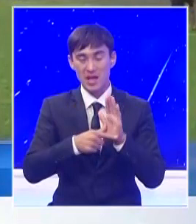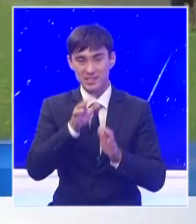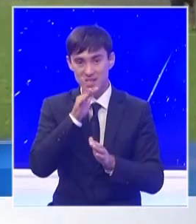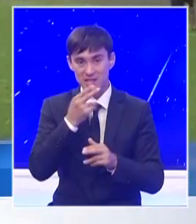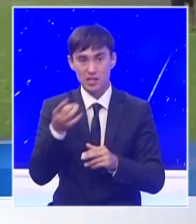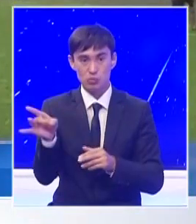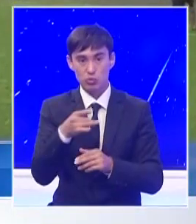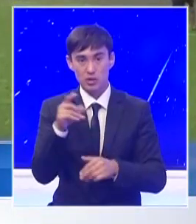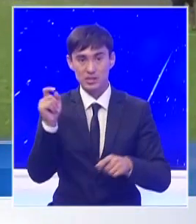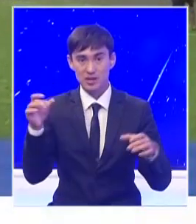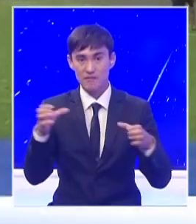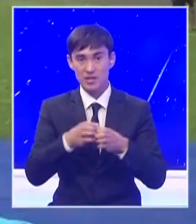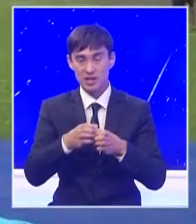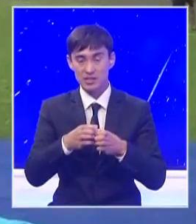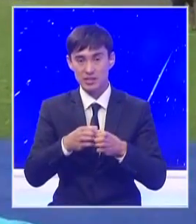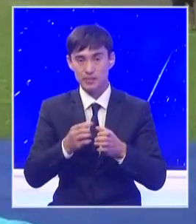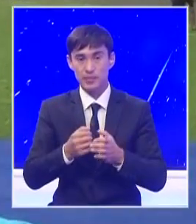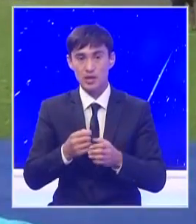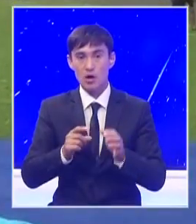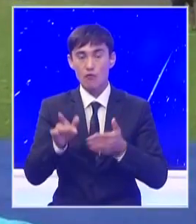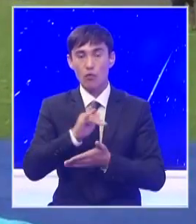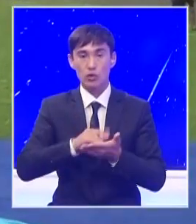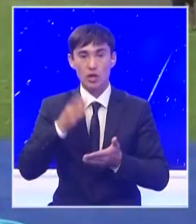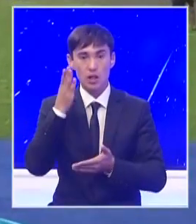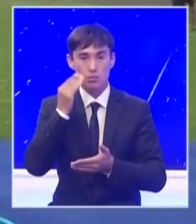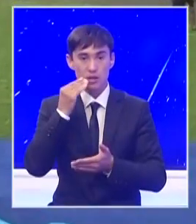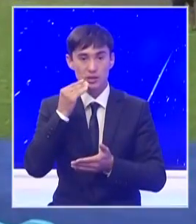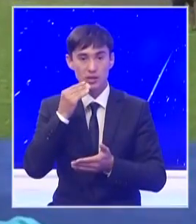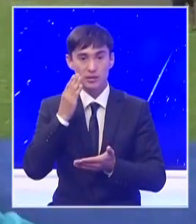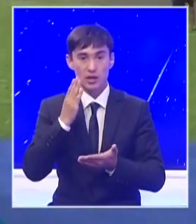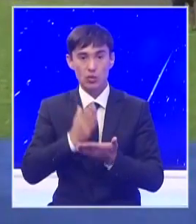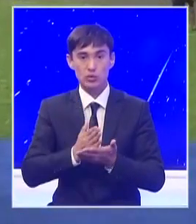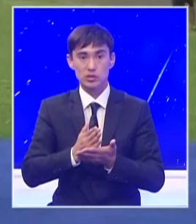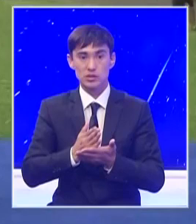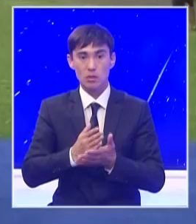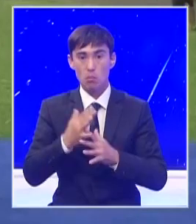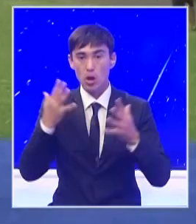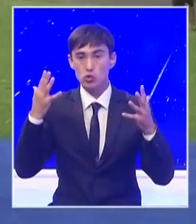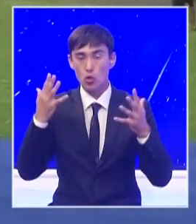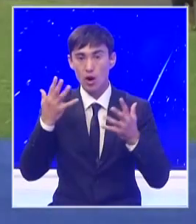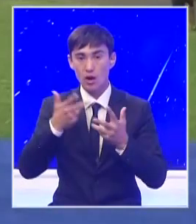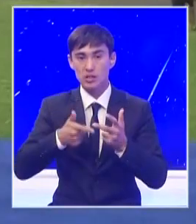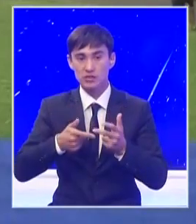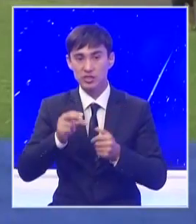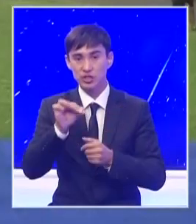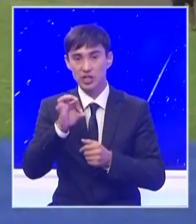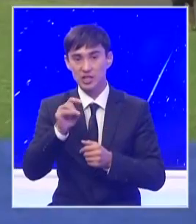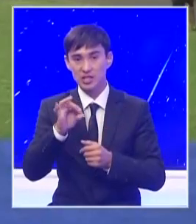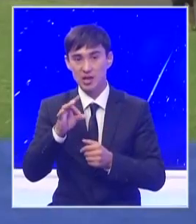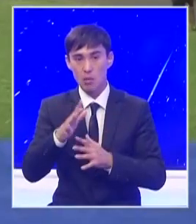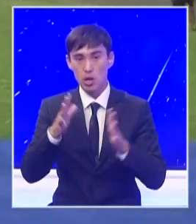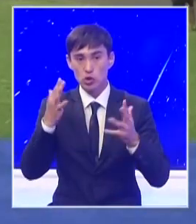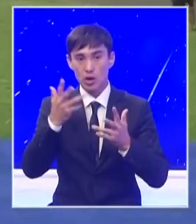Это республиканская федерация. В городе Алма-Ате находится самое большое количество чирлидеров, самое